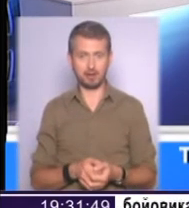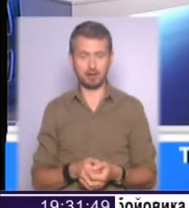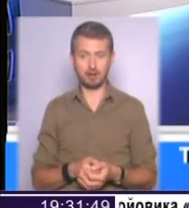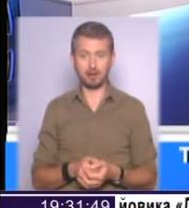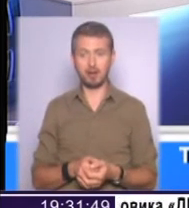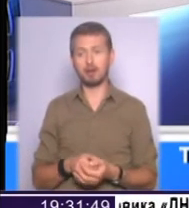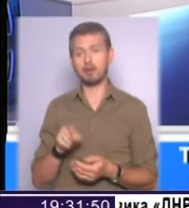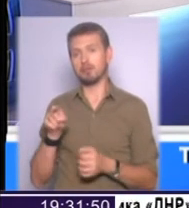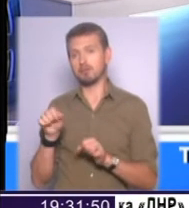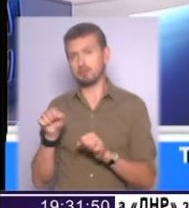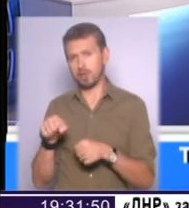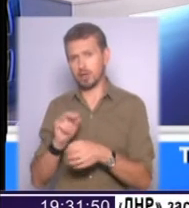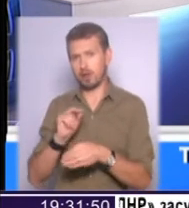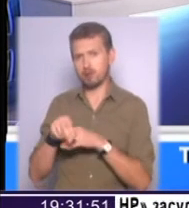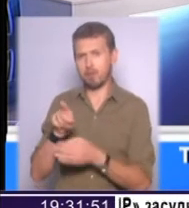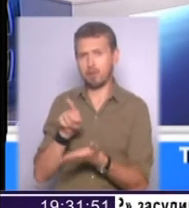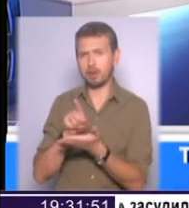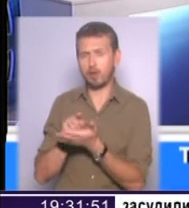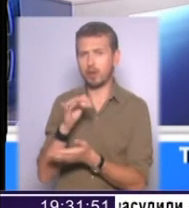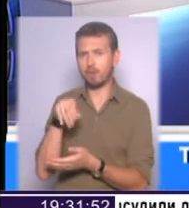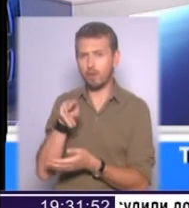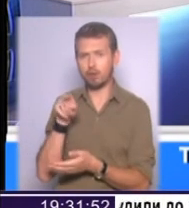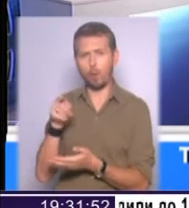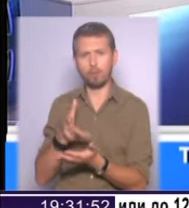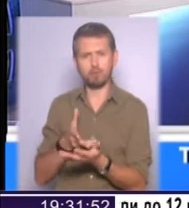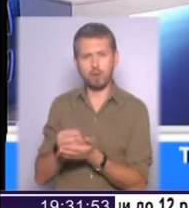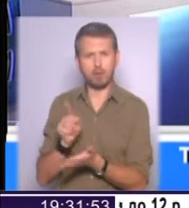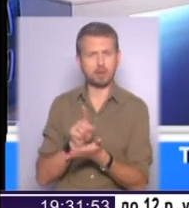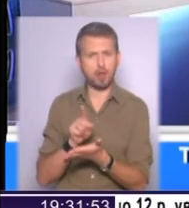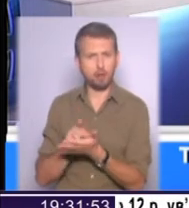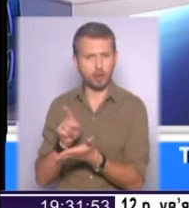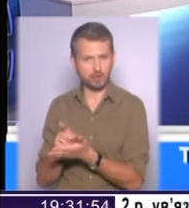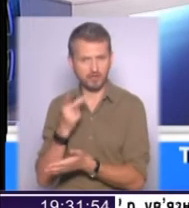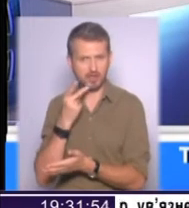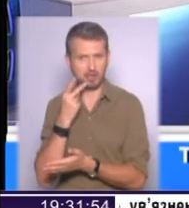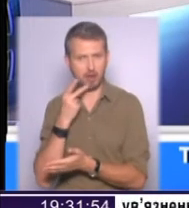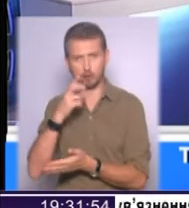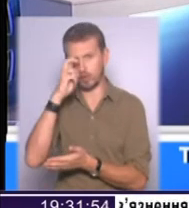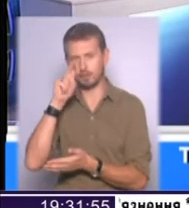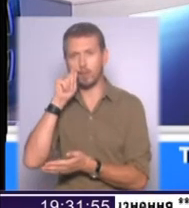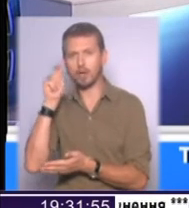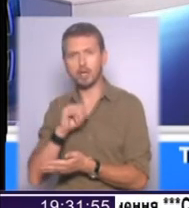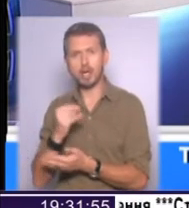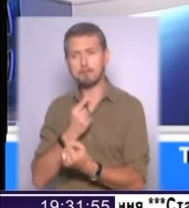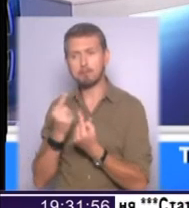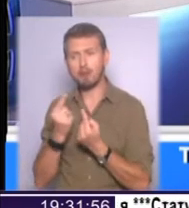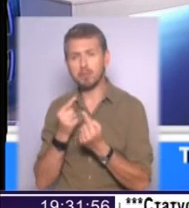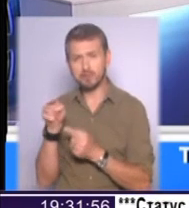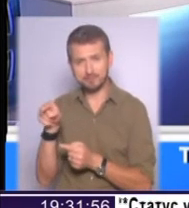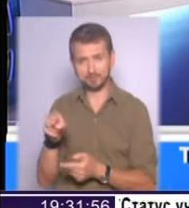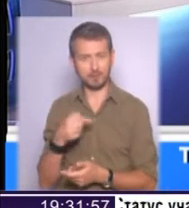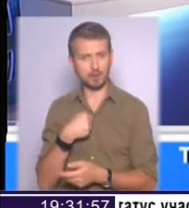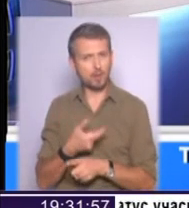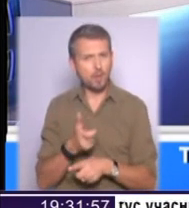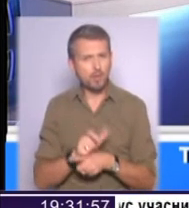через пенсионный фонд просто, он платил налоги всегда государству Украина, и побеседовали бы с ним. Я очень